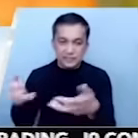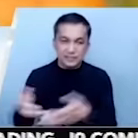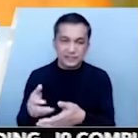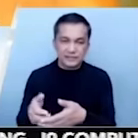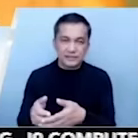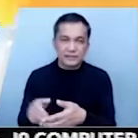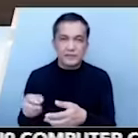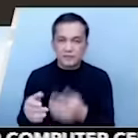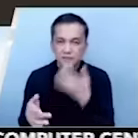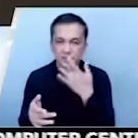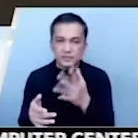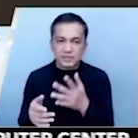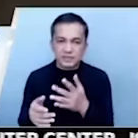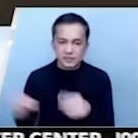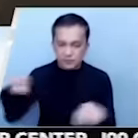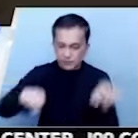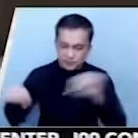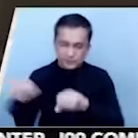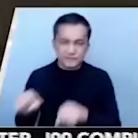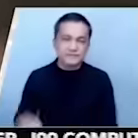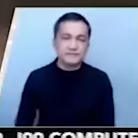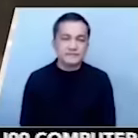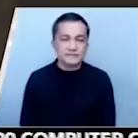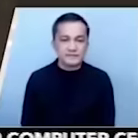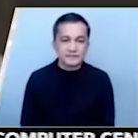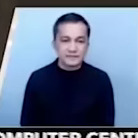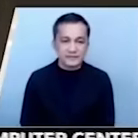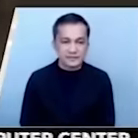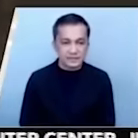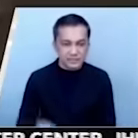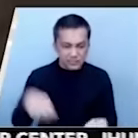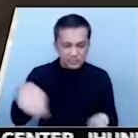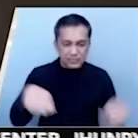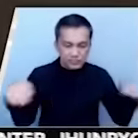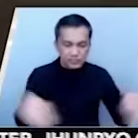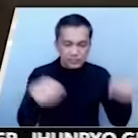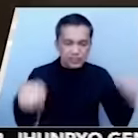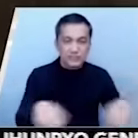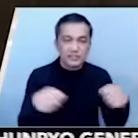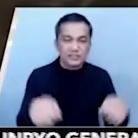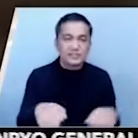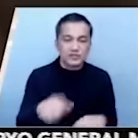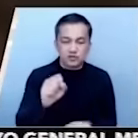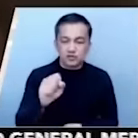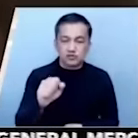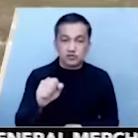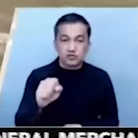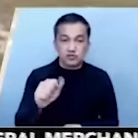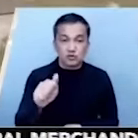nilang sarsa, at ginisang lettuce sa sardinas.